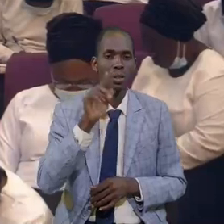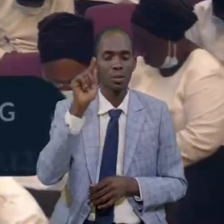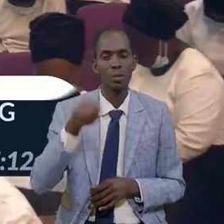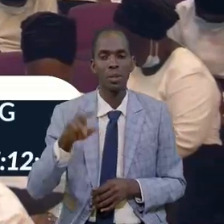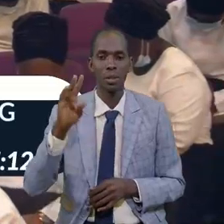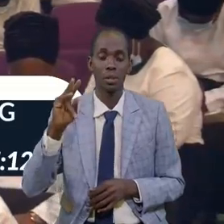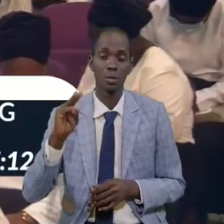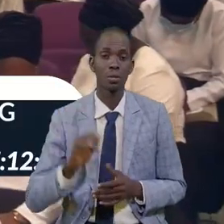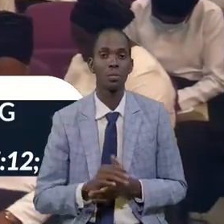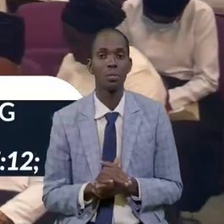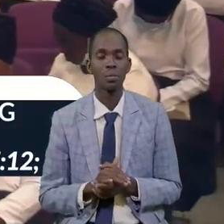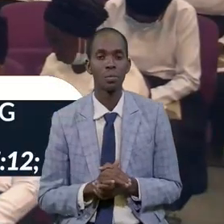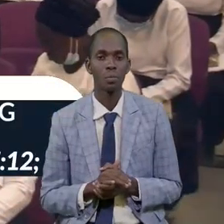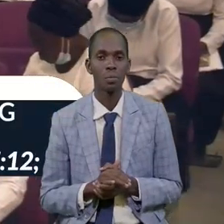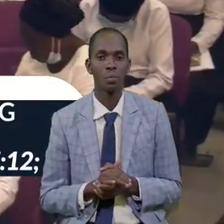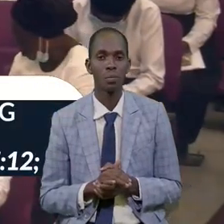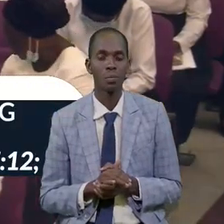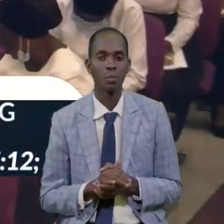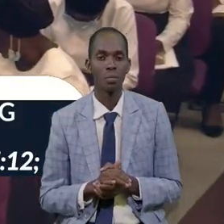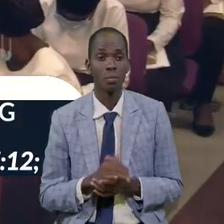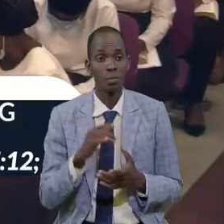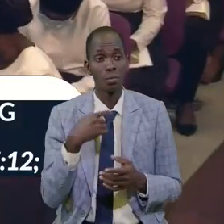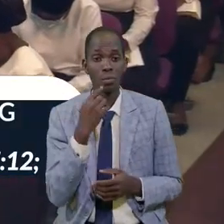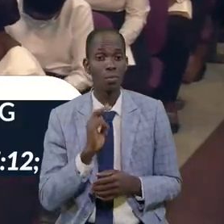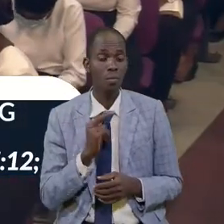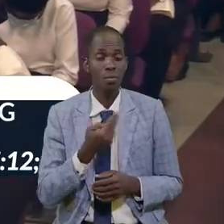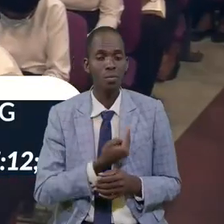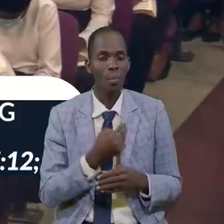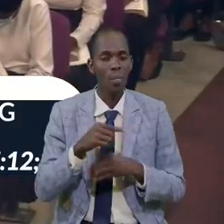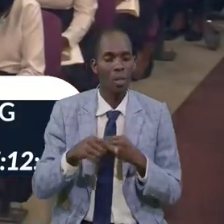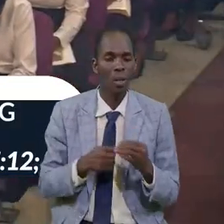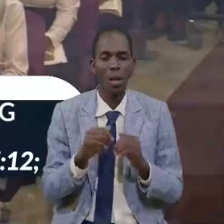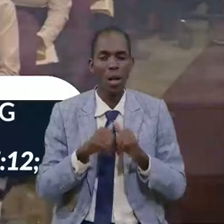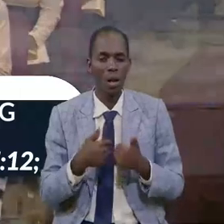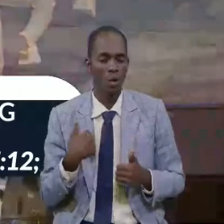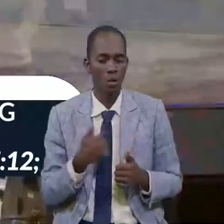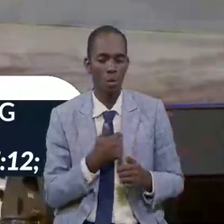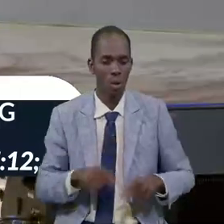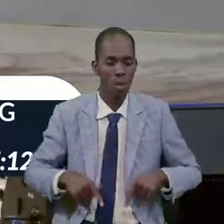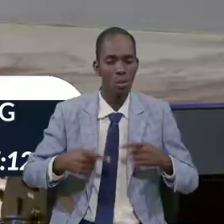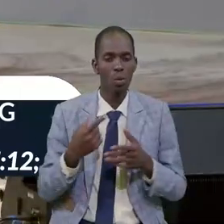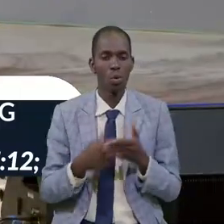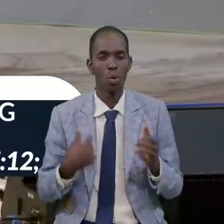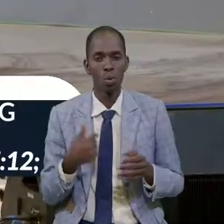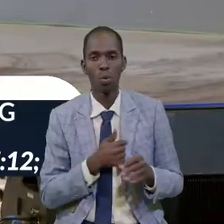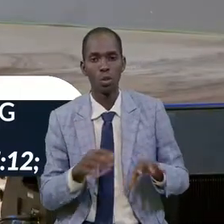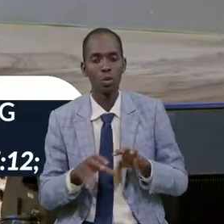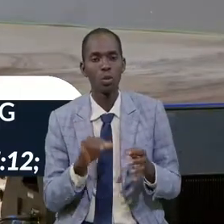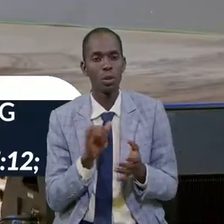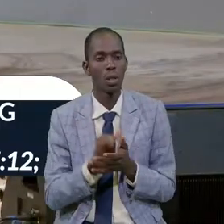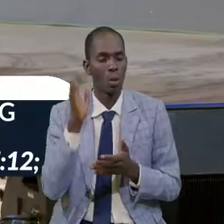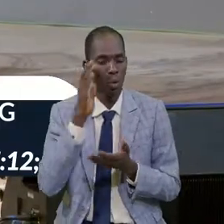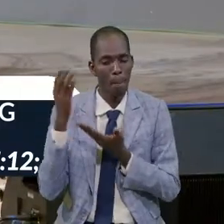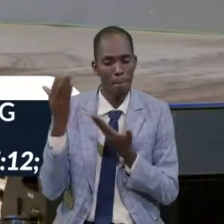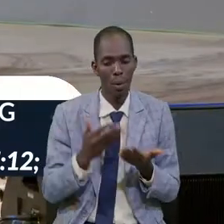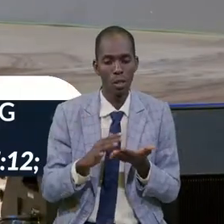Colossiens 3, 17, cela nous parle de comment nous vivons, ce que nous faisons